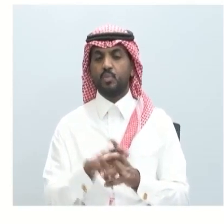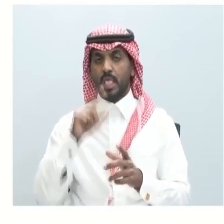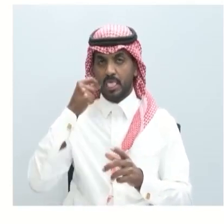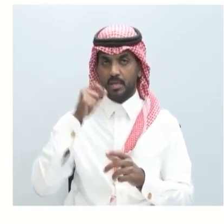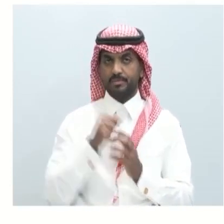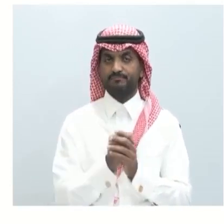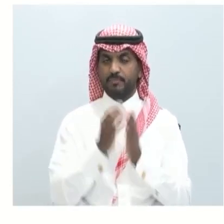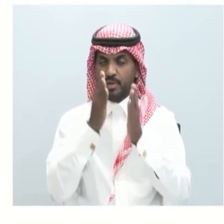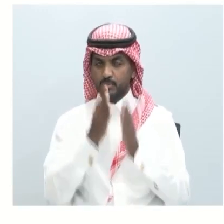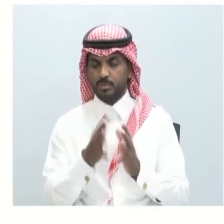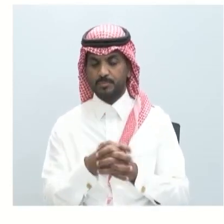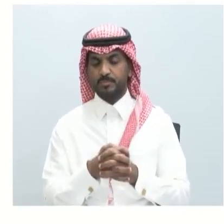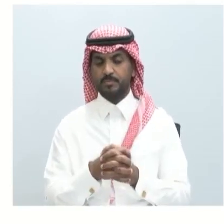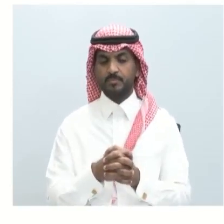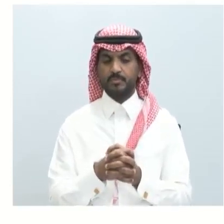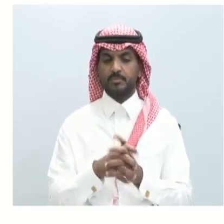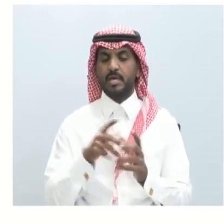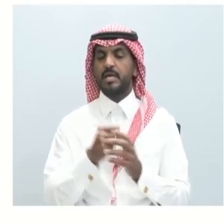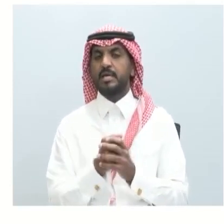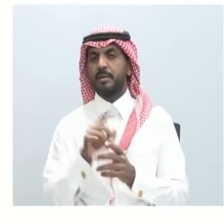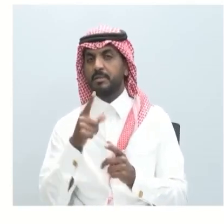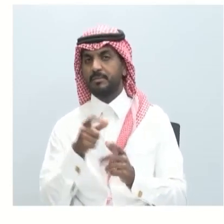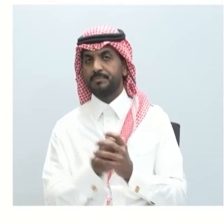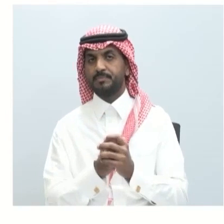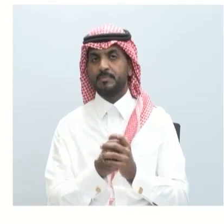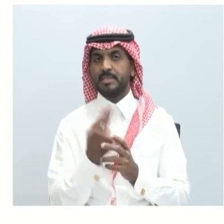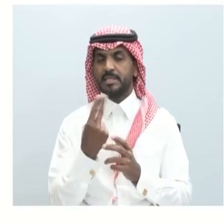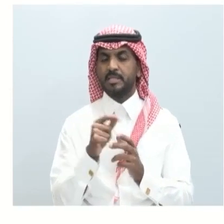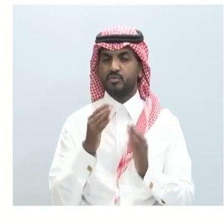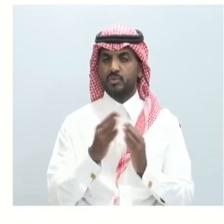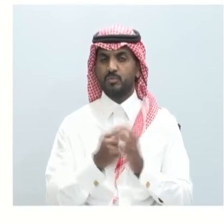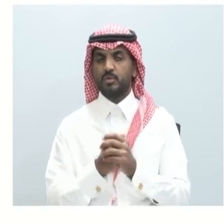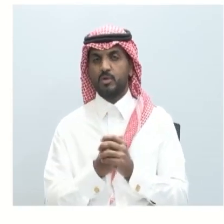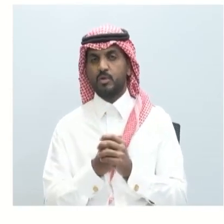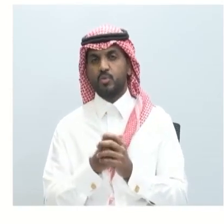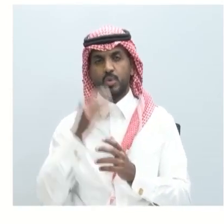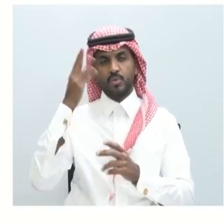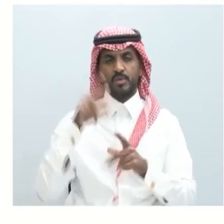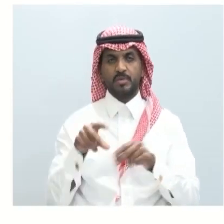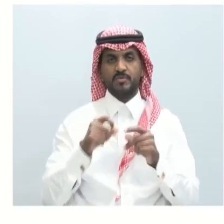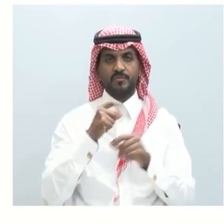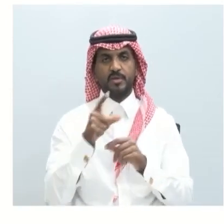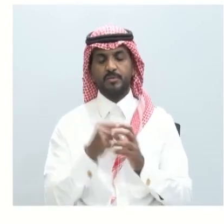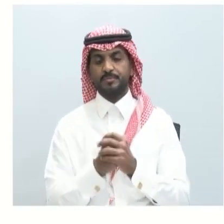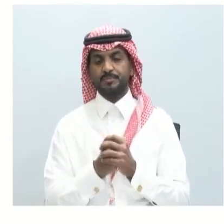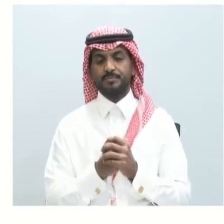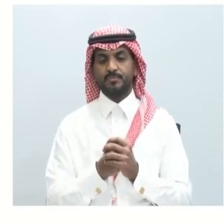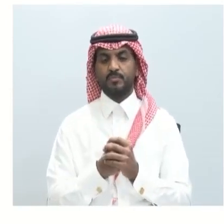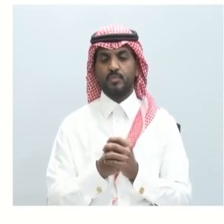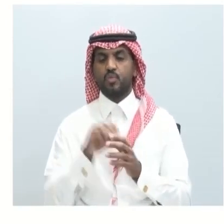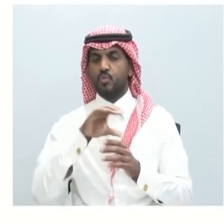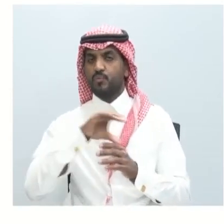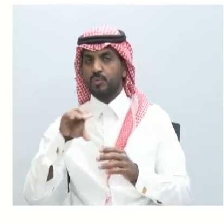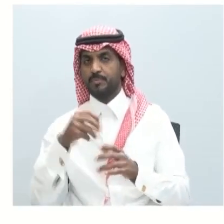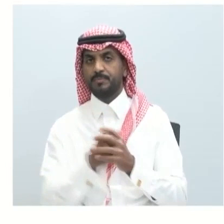العمودي ظهر معنا الجين الاول تي كابيتال والجين الثاني تي سمول والانثى بنفس الفكره بنفس التوزيع وزعنا افقيا